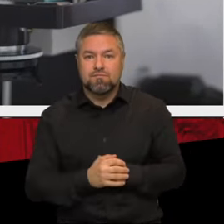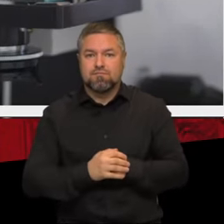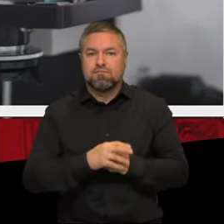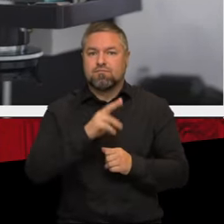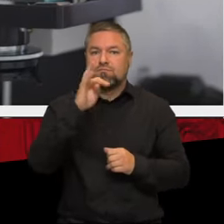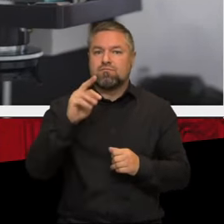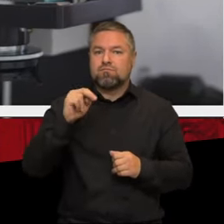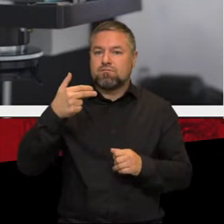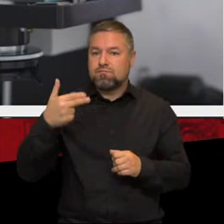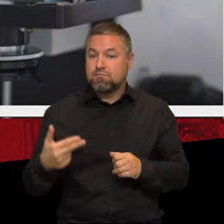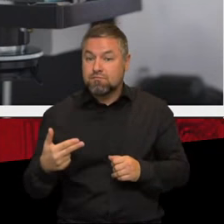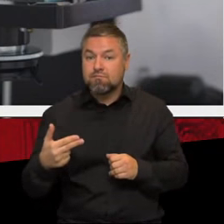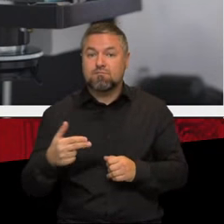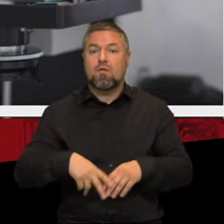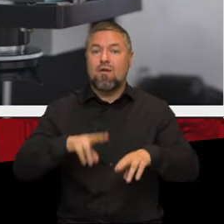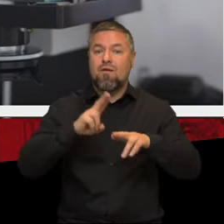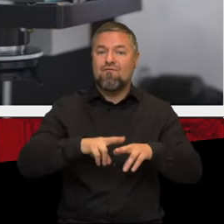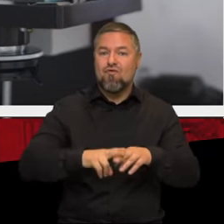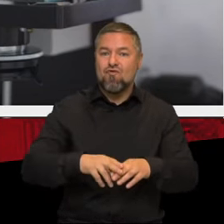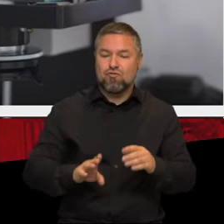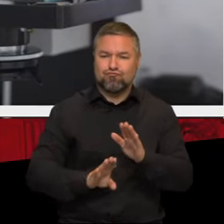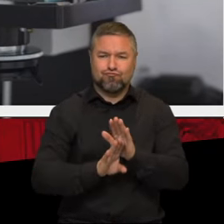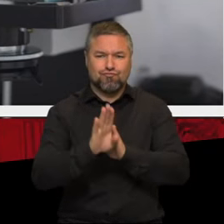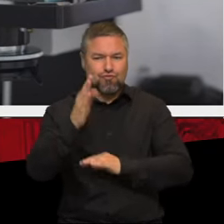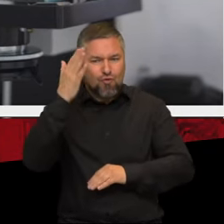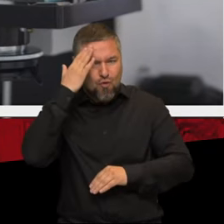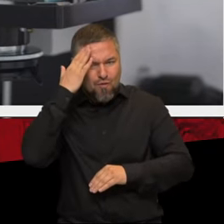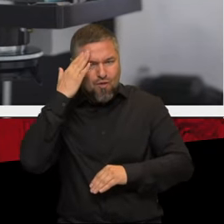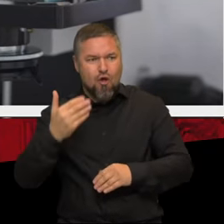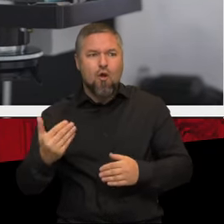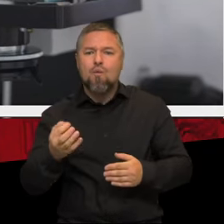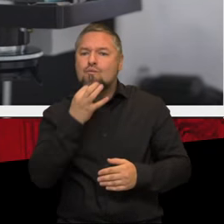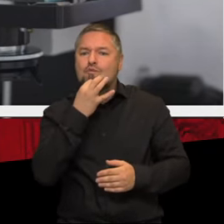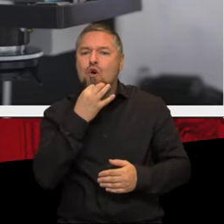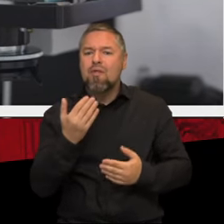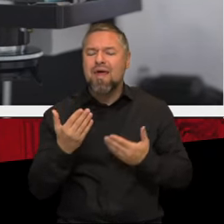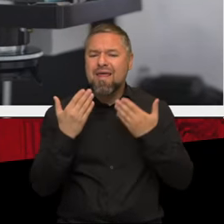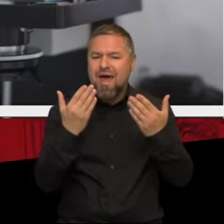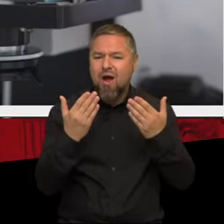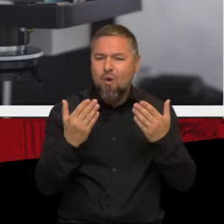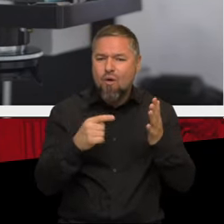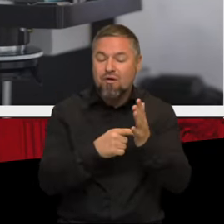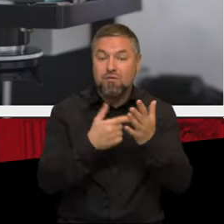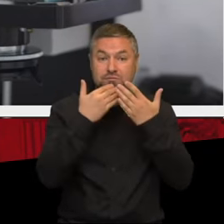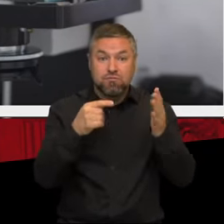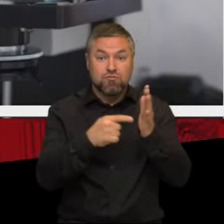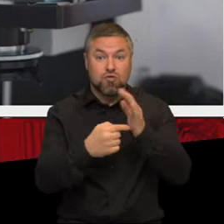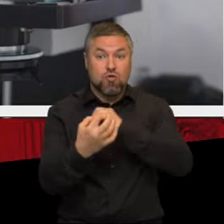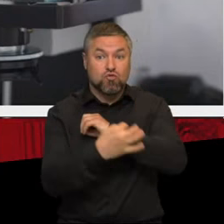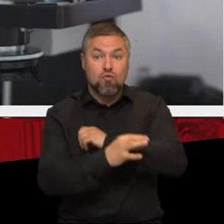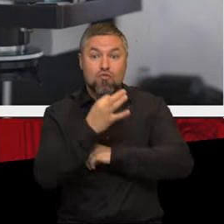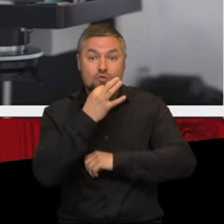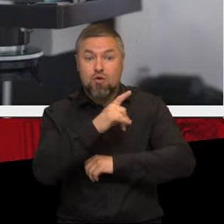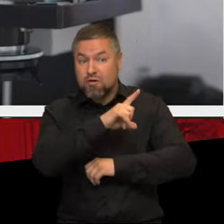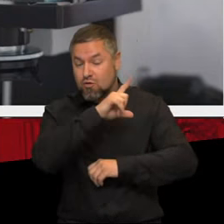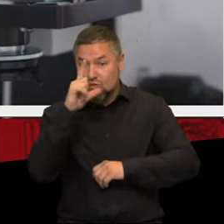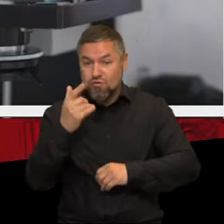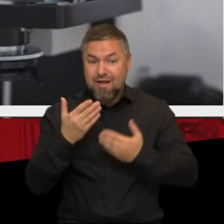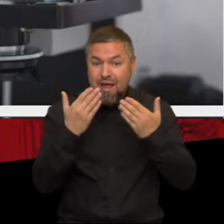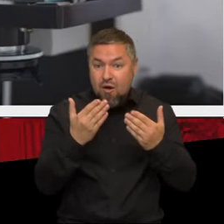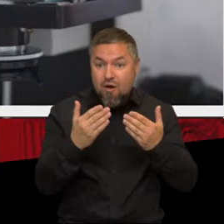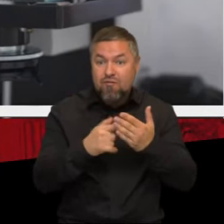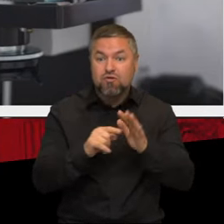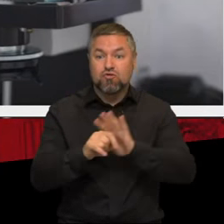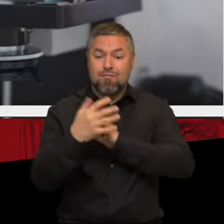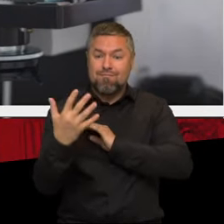FEU2N, FUN, Fundusz Udoskonalenia Umiejętności Młodych Naukowców. Dzięki tej inicjatywie studenci i młodzi naukowcy